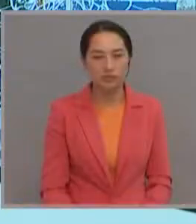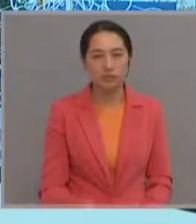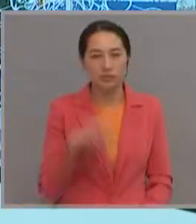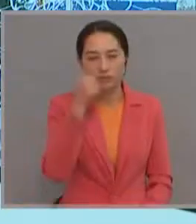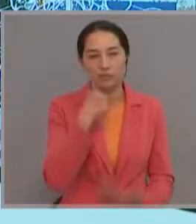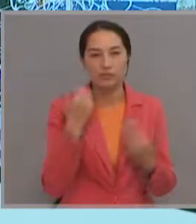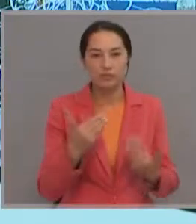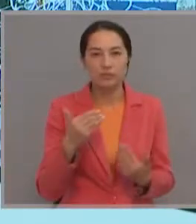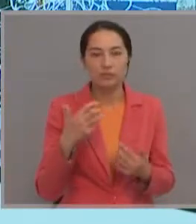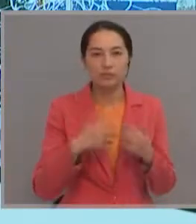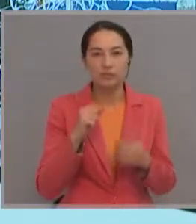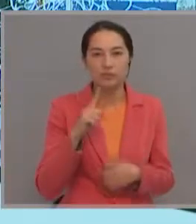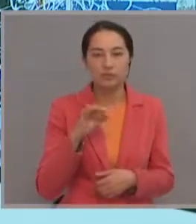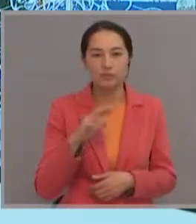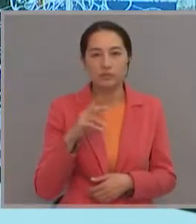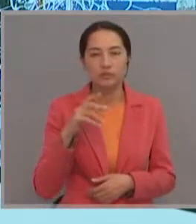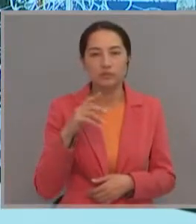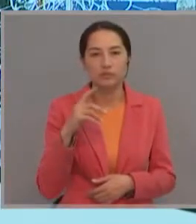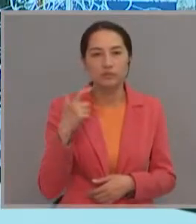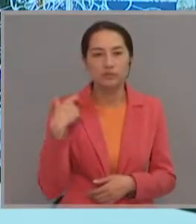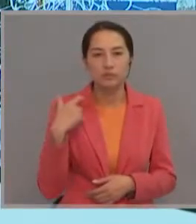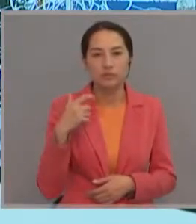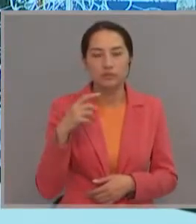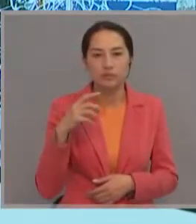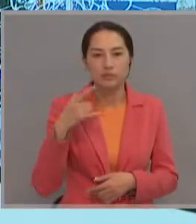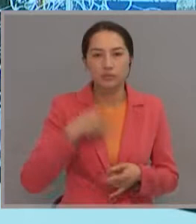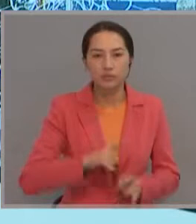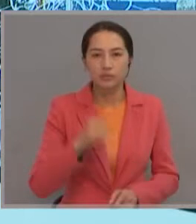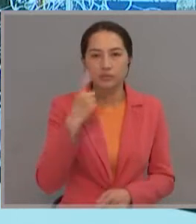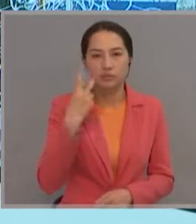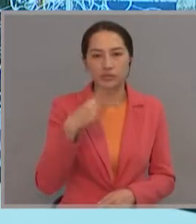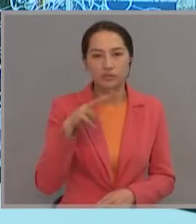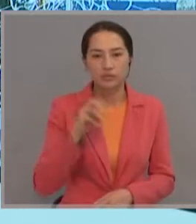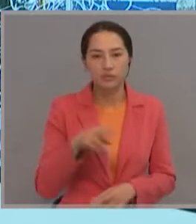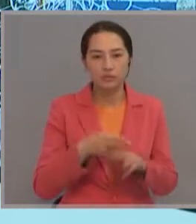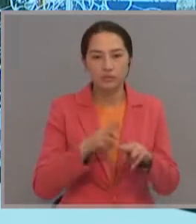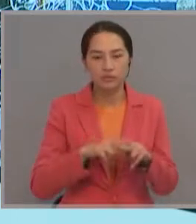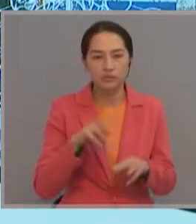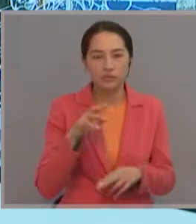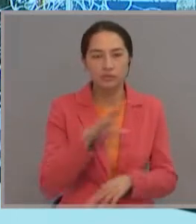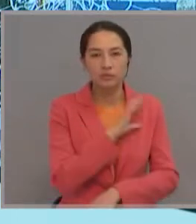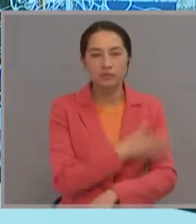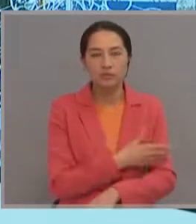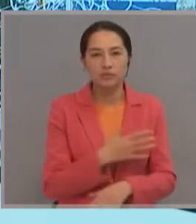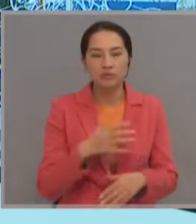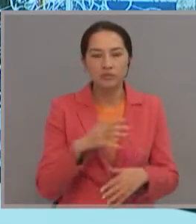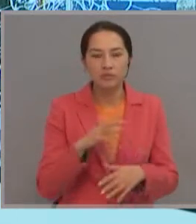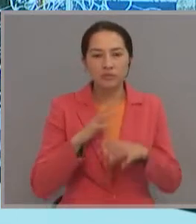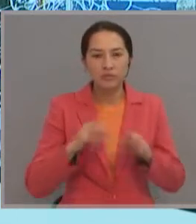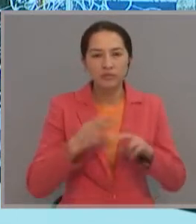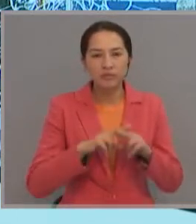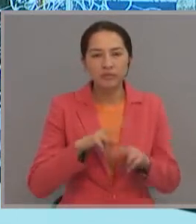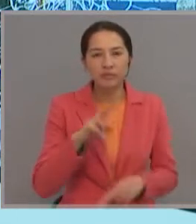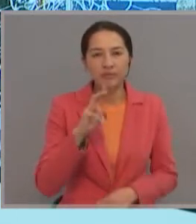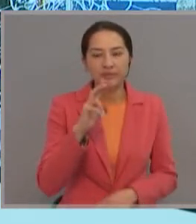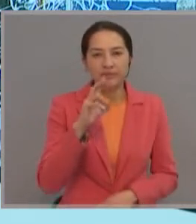Бил Орта Азиядан чыккан тоңгош генерал Сабыр Рахымовтун тууганына 120 жыл. Сондай Кеңес Одагынын батыры Тоғанбай